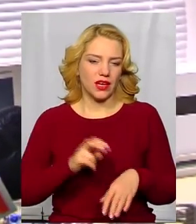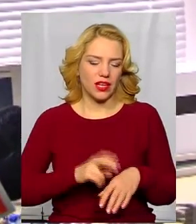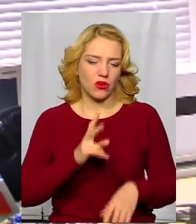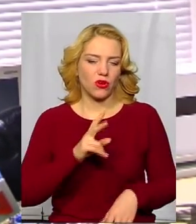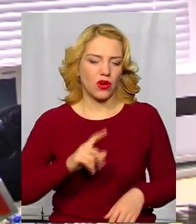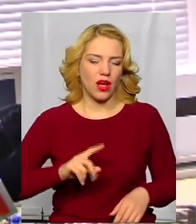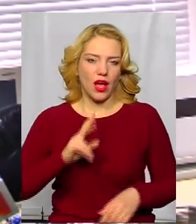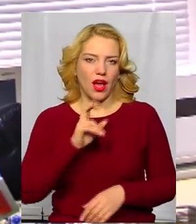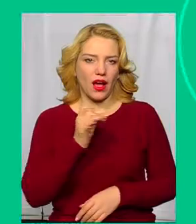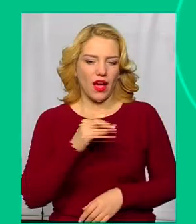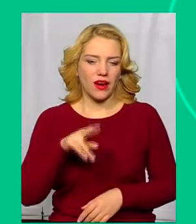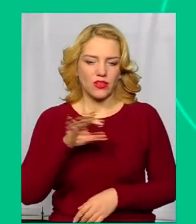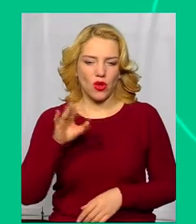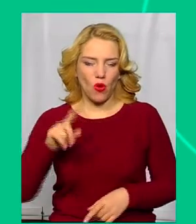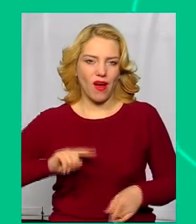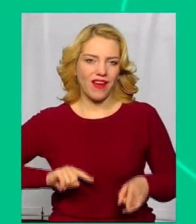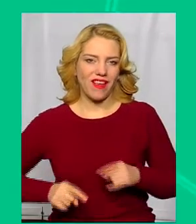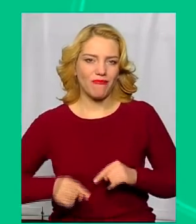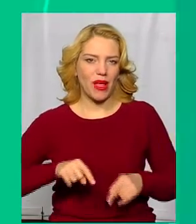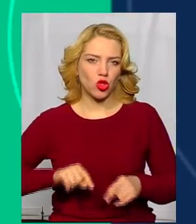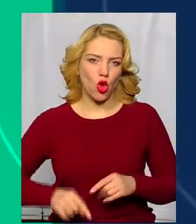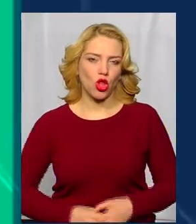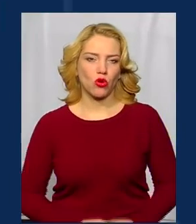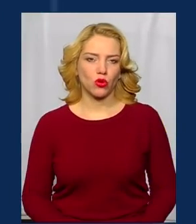надані допомозі цій дитині.